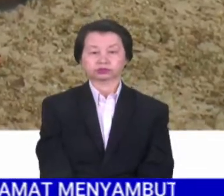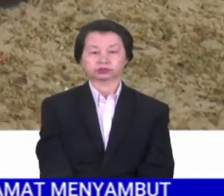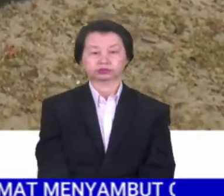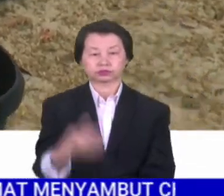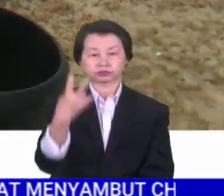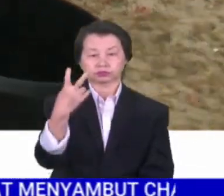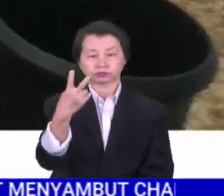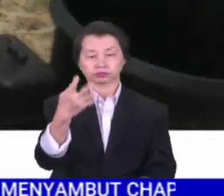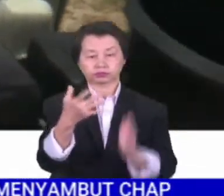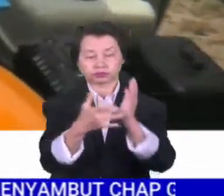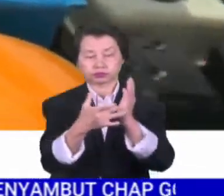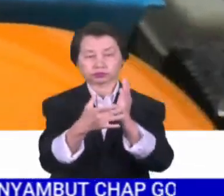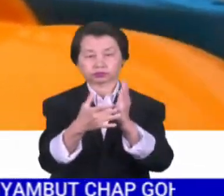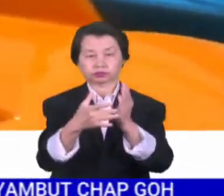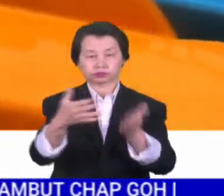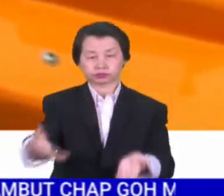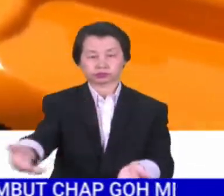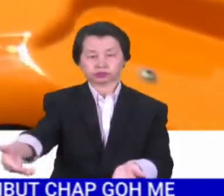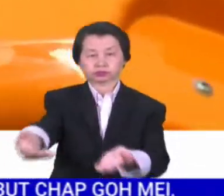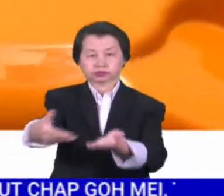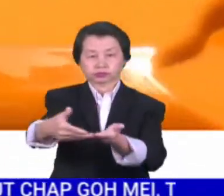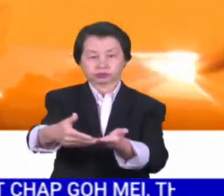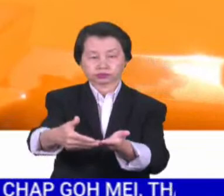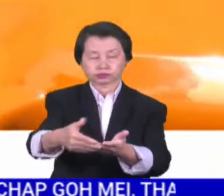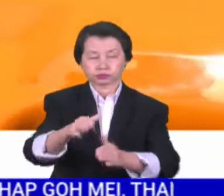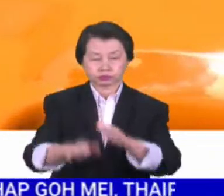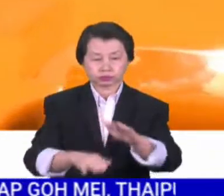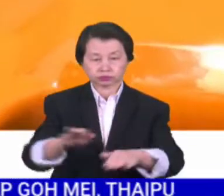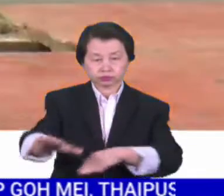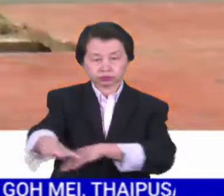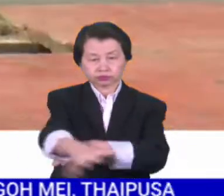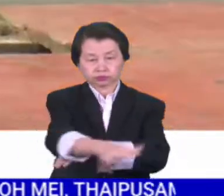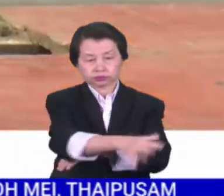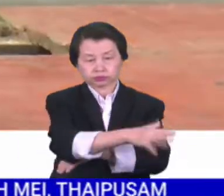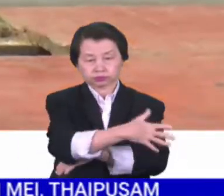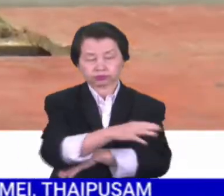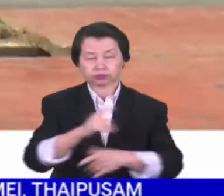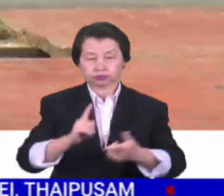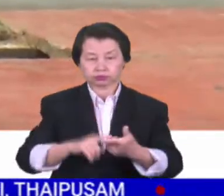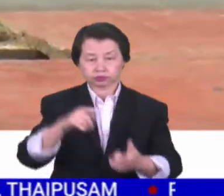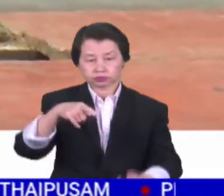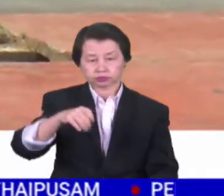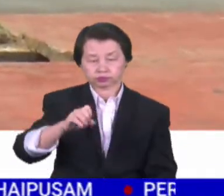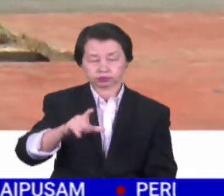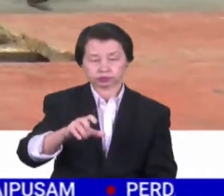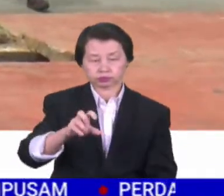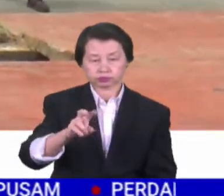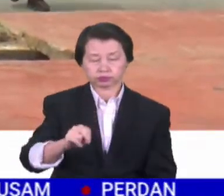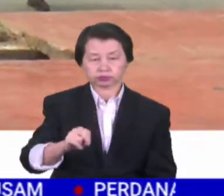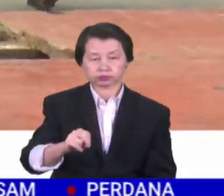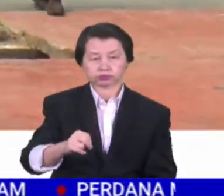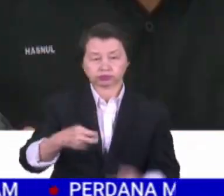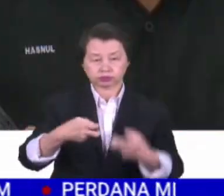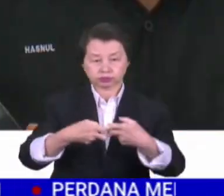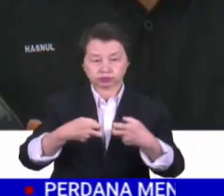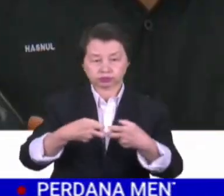Dua teknologi yang diperkenal ialah Work Beach Comer dan Glutton Electric Litter Picker.